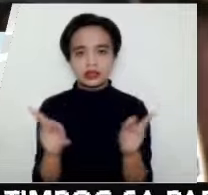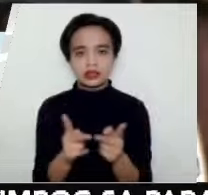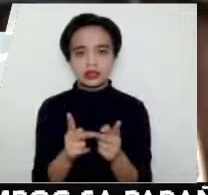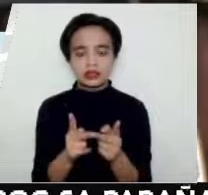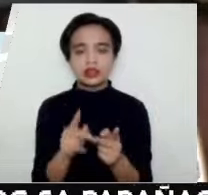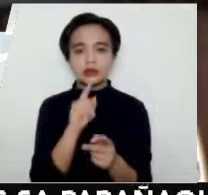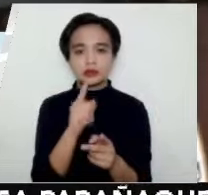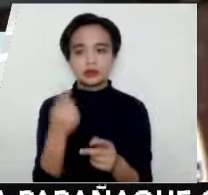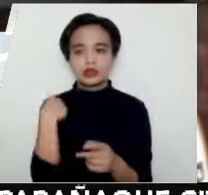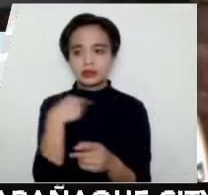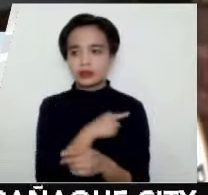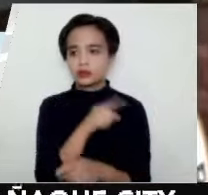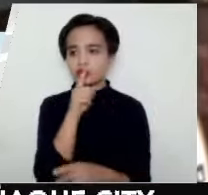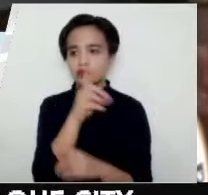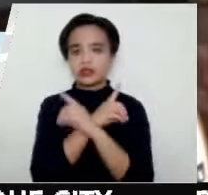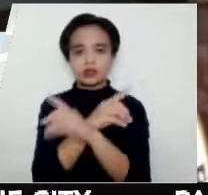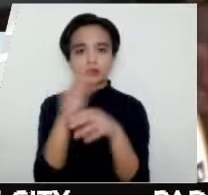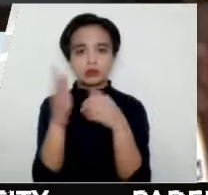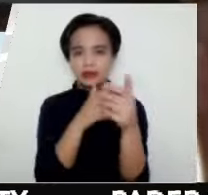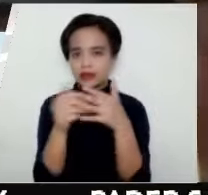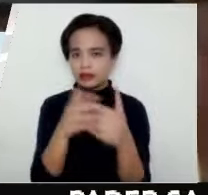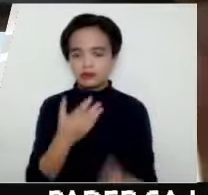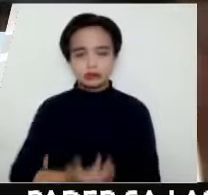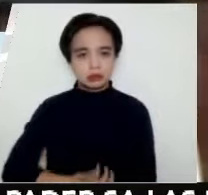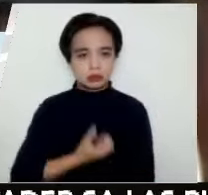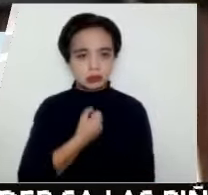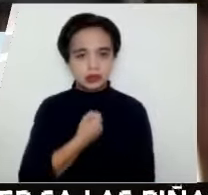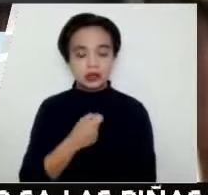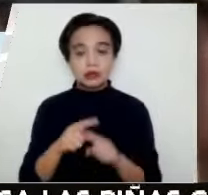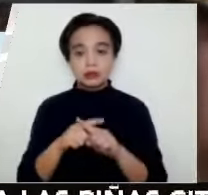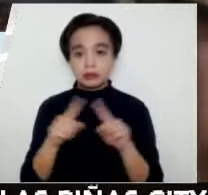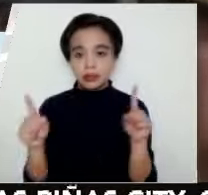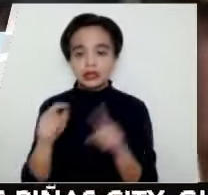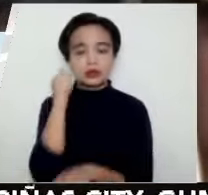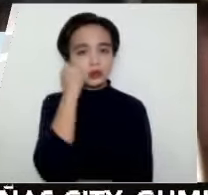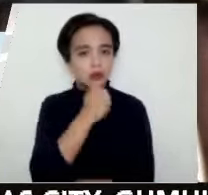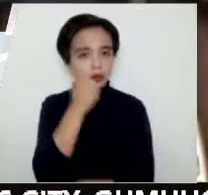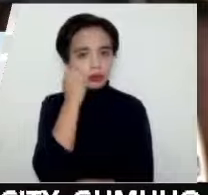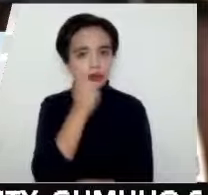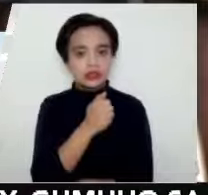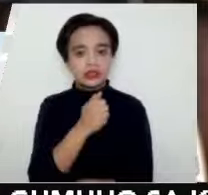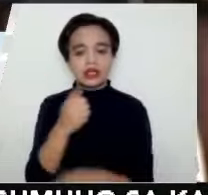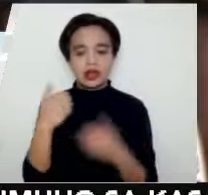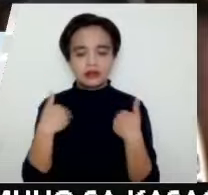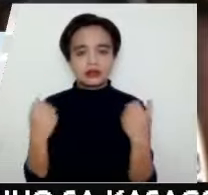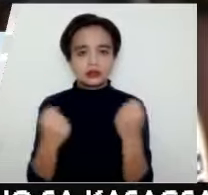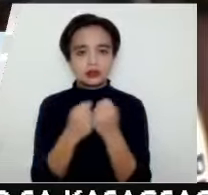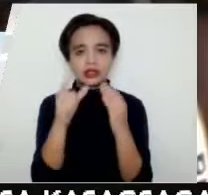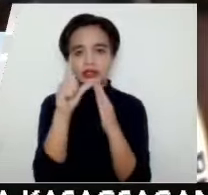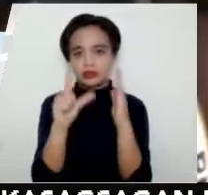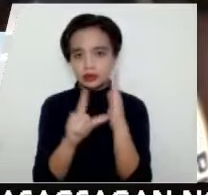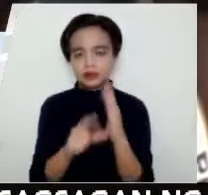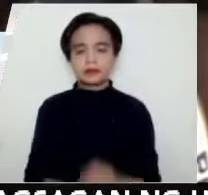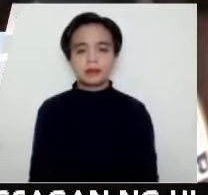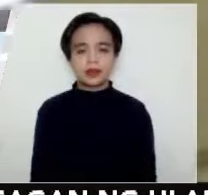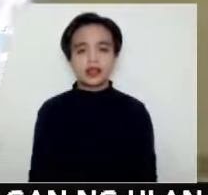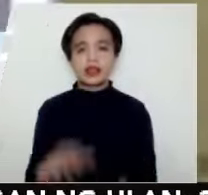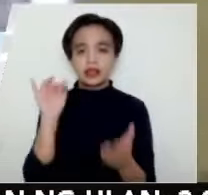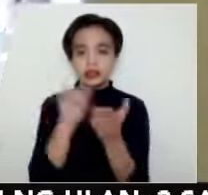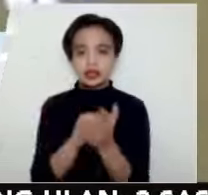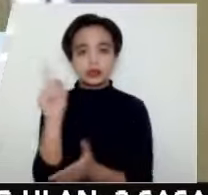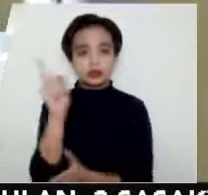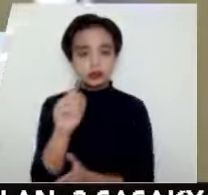ours. But our conduct always guided by law. Isa ito sa mga idiniin ni Pangulong Bongbong Marcos sa